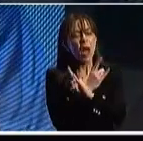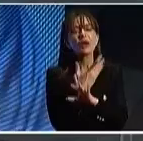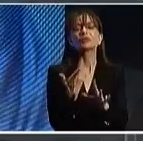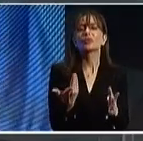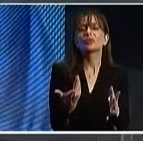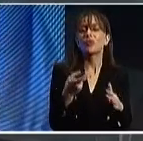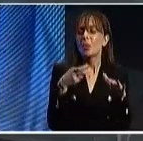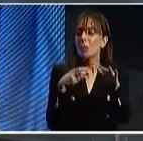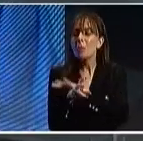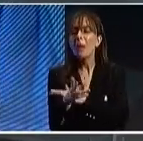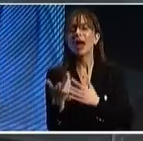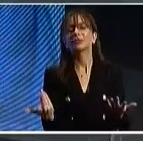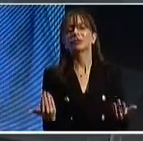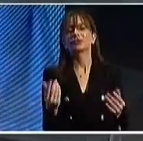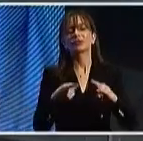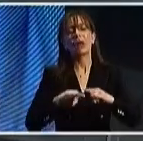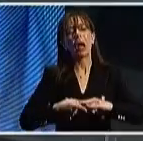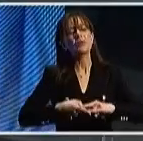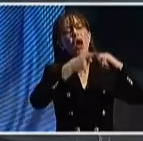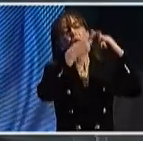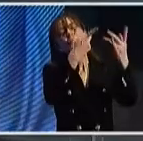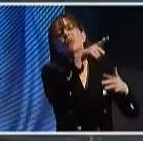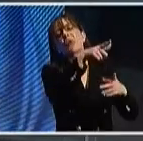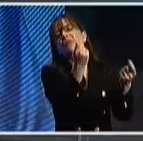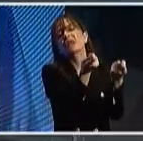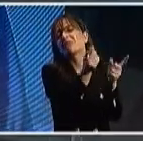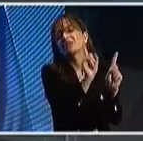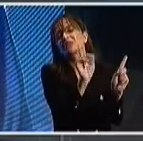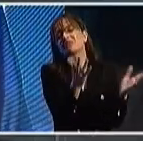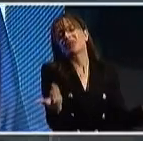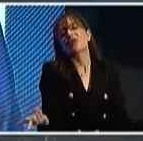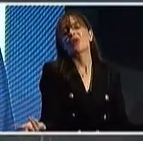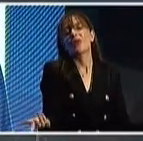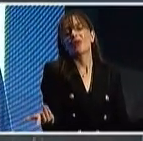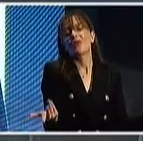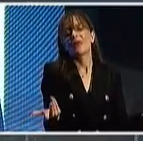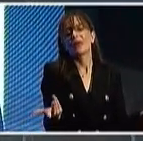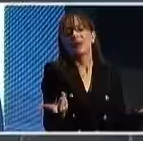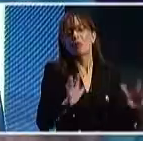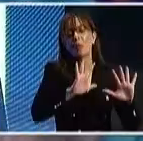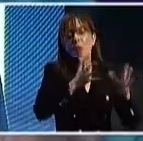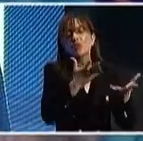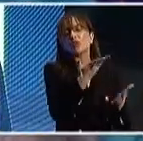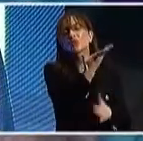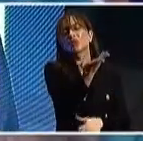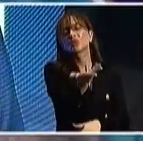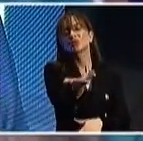metronun asansörlerini bile çalıştırmaktan acizler. Yani